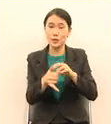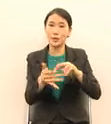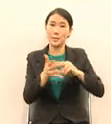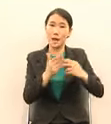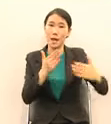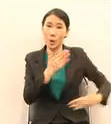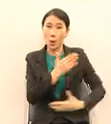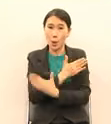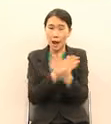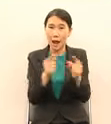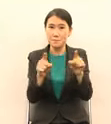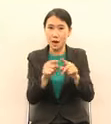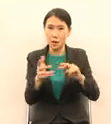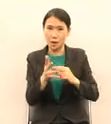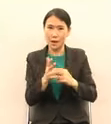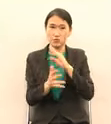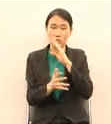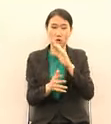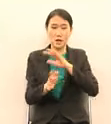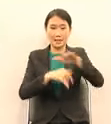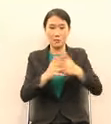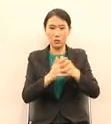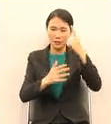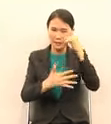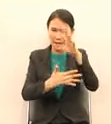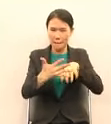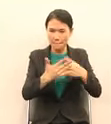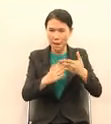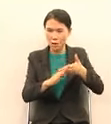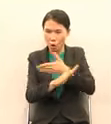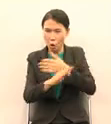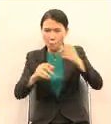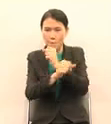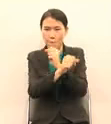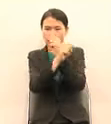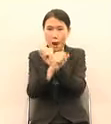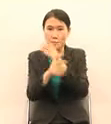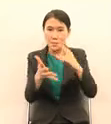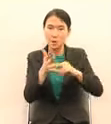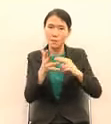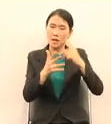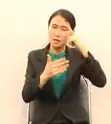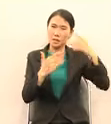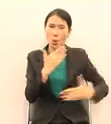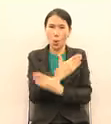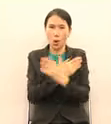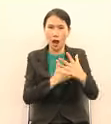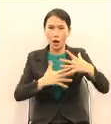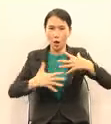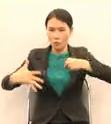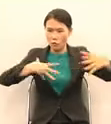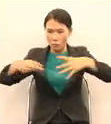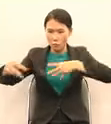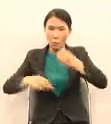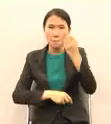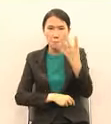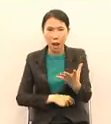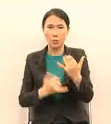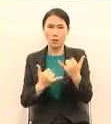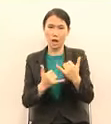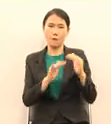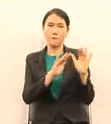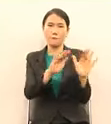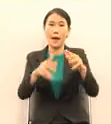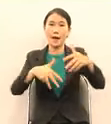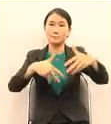ดแบบที่เราไม่ควบคุมเนี่ยเราคงไม่สามารถที่จะรองรับได้นะครับอันนี้เป็นความจริงที่ผมคิดว่าต้องฝ